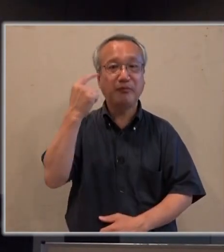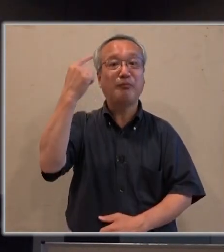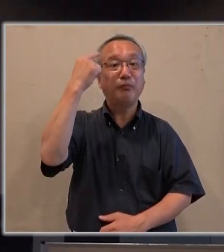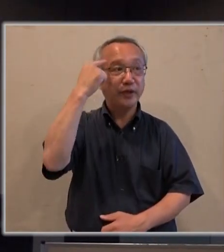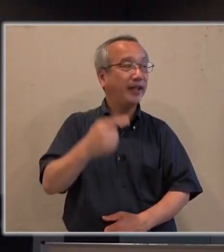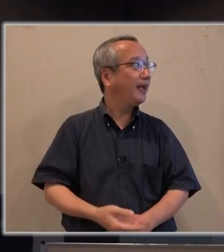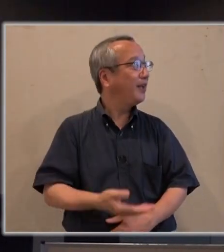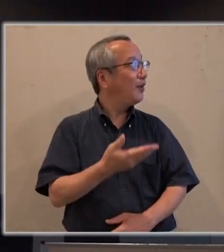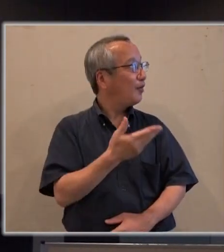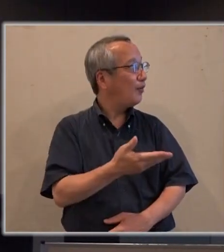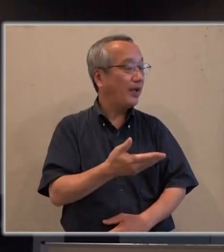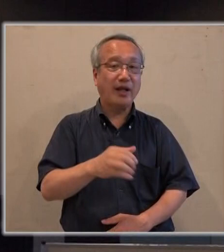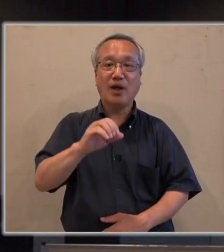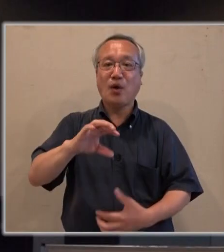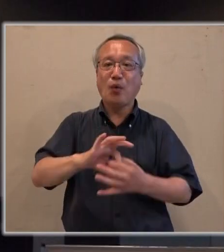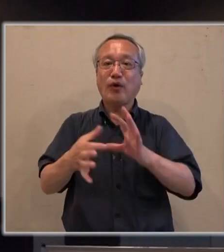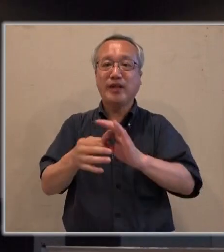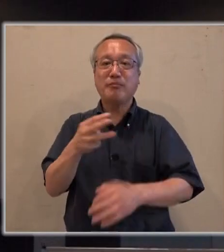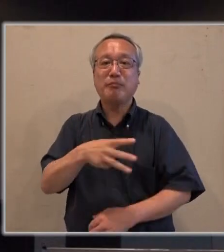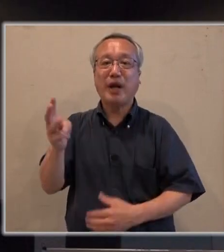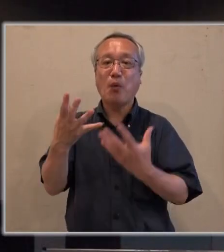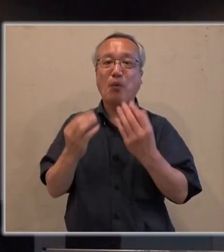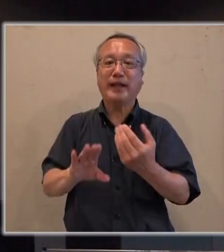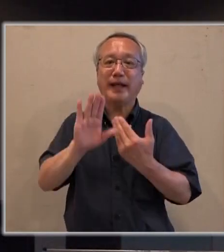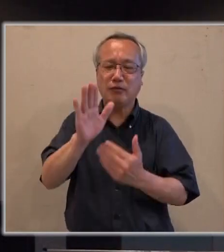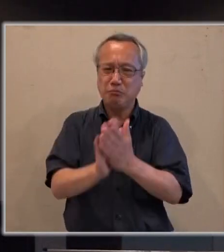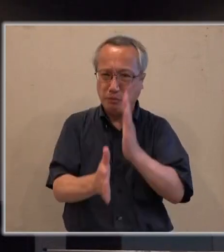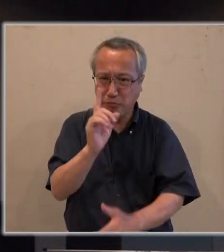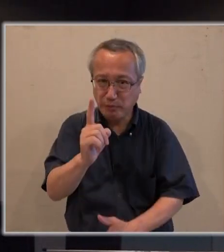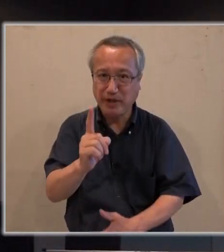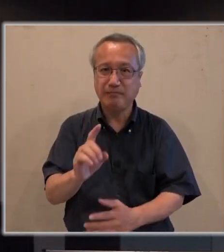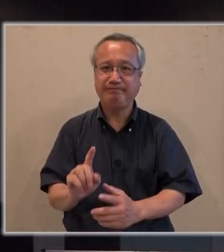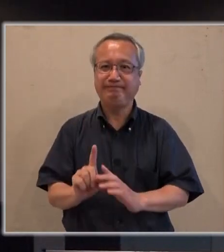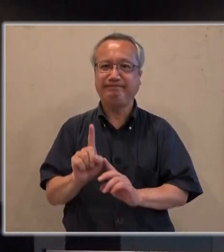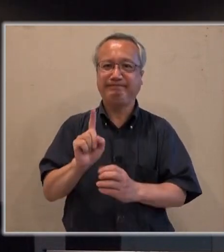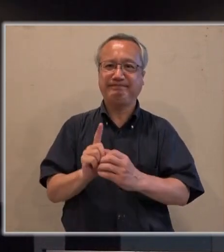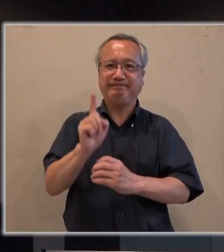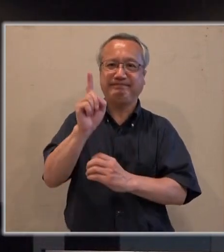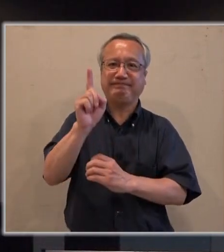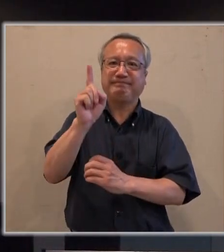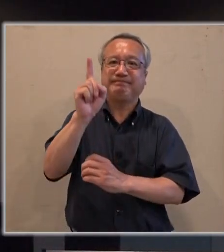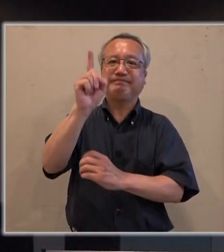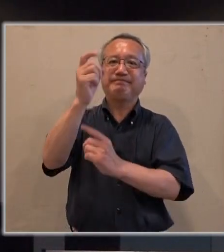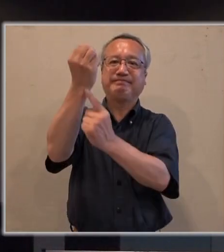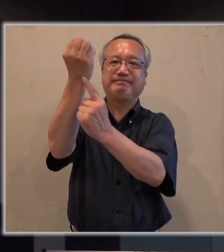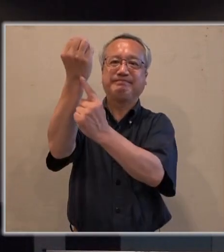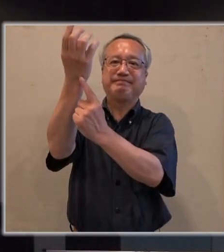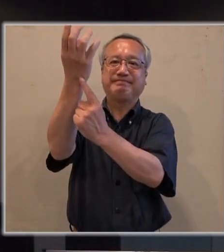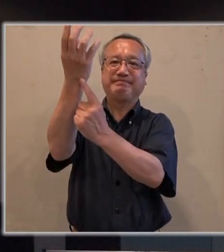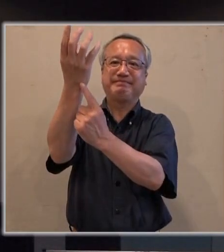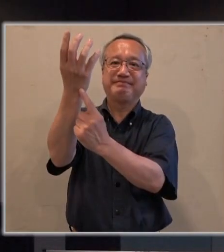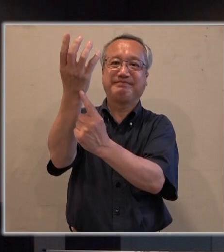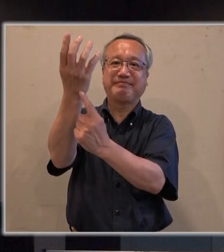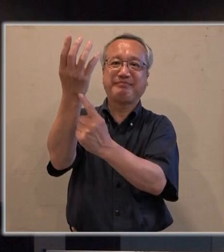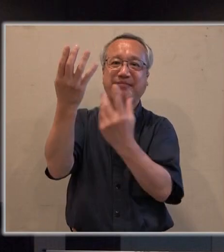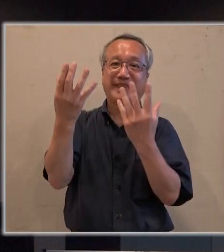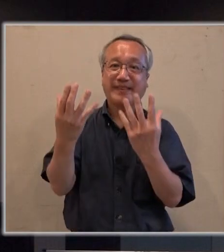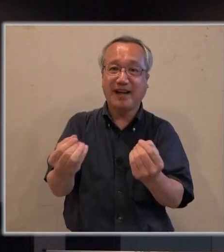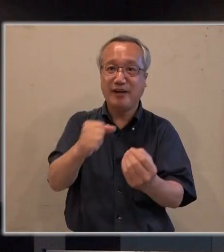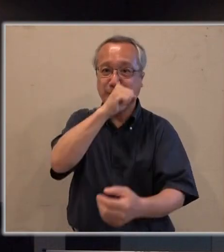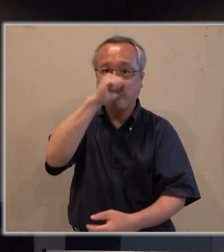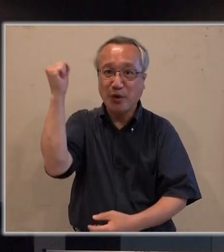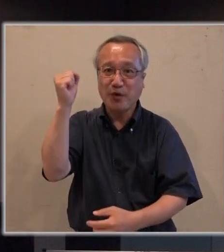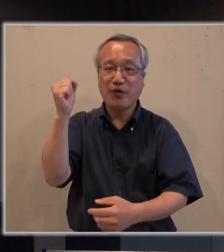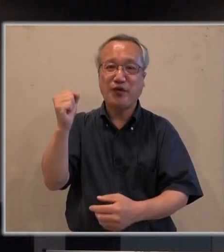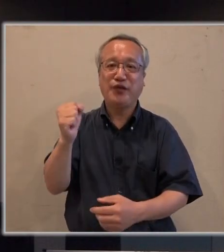が、オリパラ終わった後にリベンジだということで、もうはやオリンピック関係ないんですけど、点灯した炎の映像になります。今